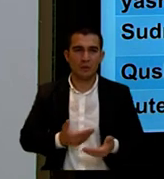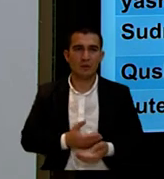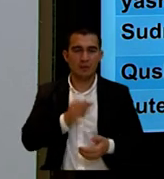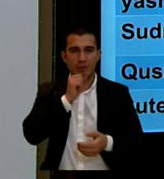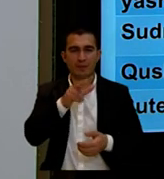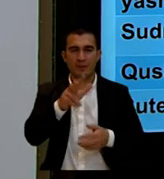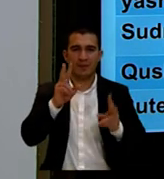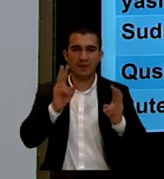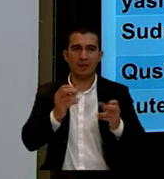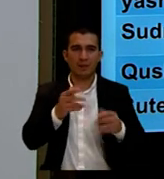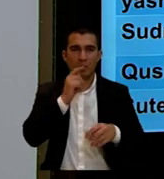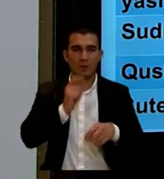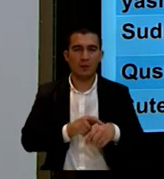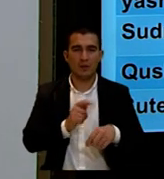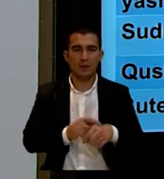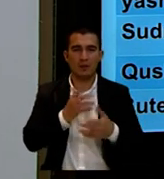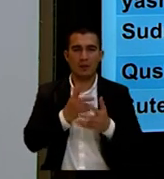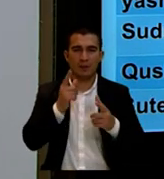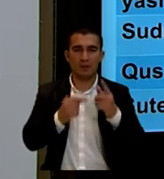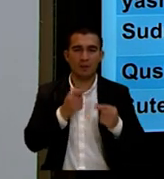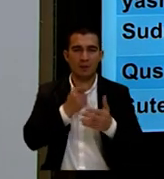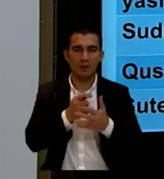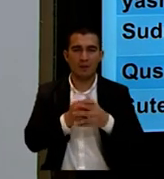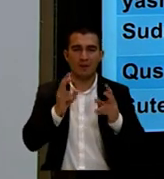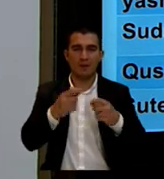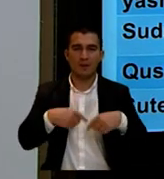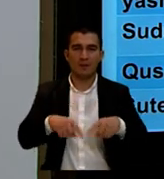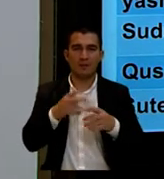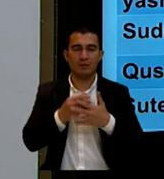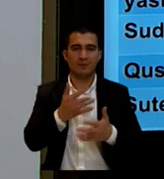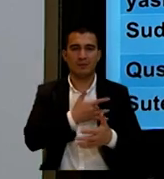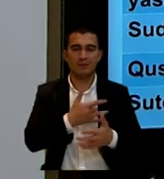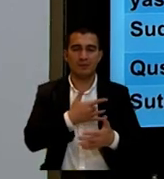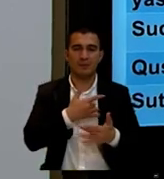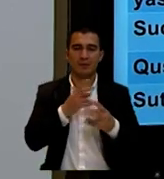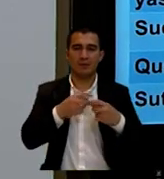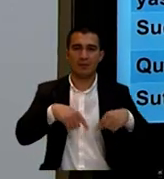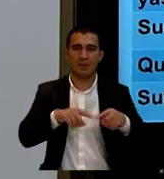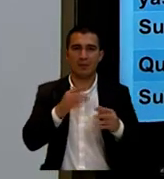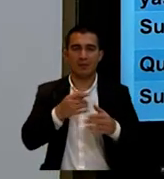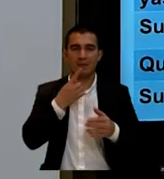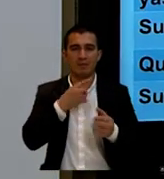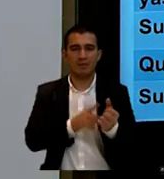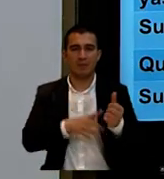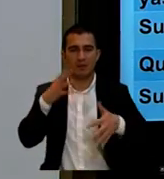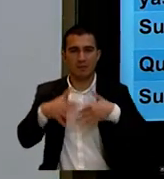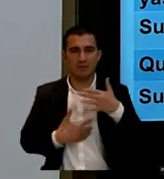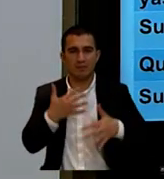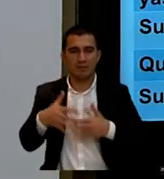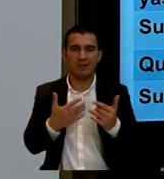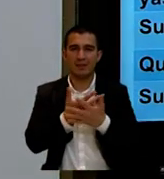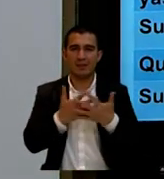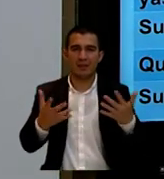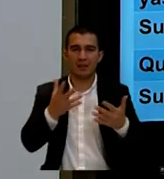sudralib yuruvchilar, qushlar va sut emizuvchilarning yurak tuzilishi va ularning qon aylanish doiralari